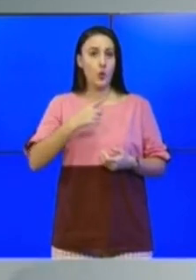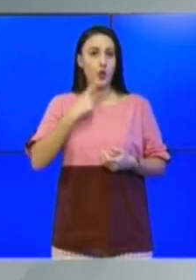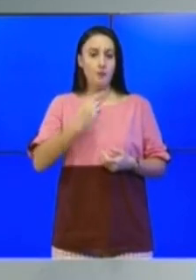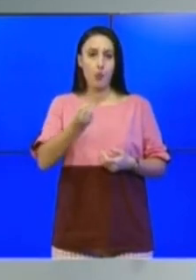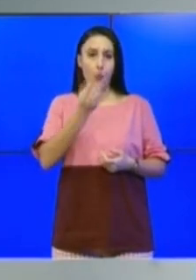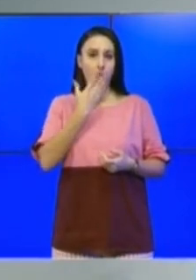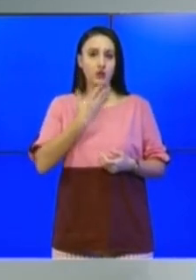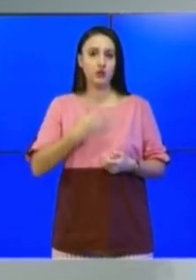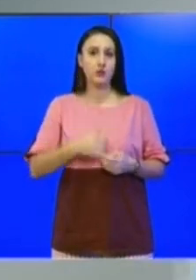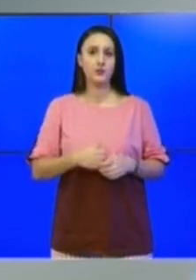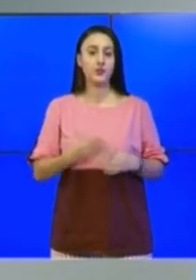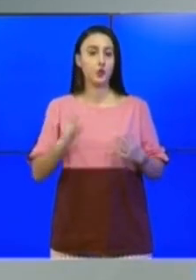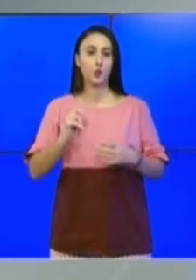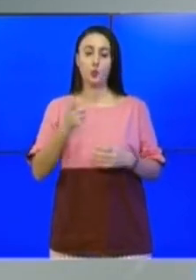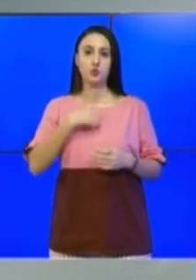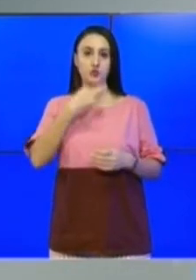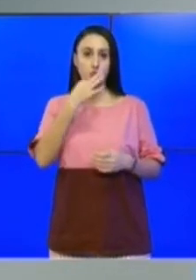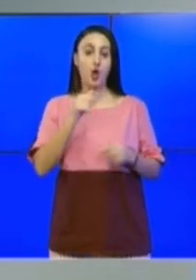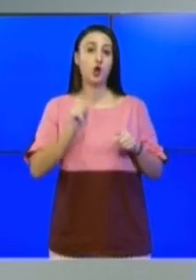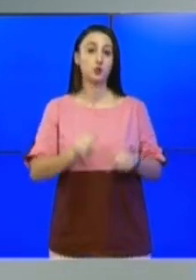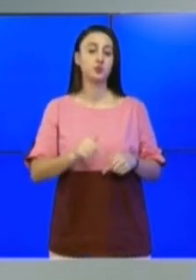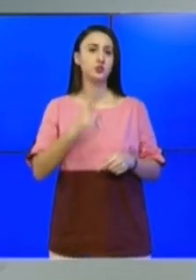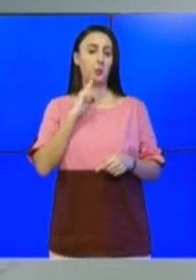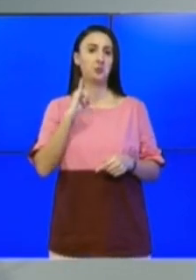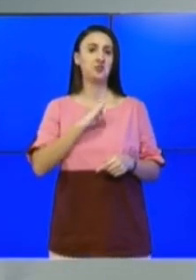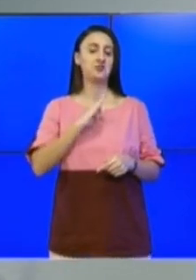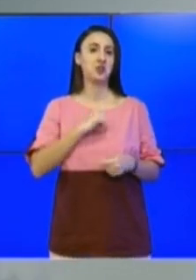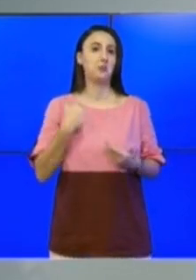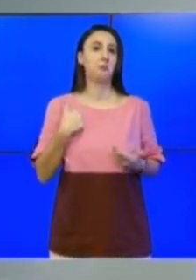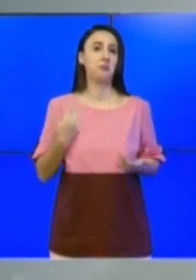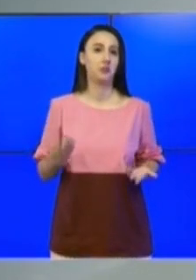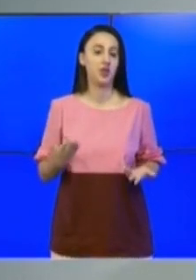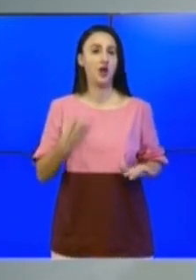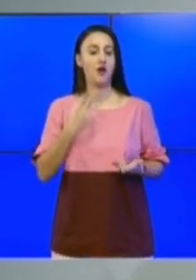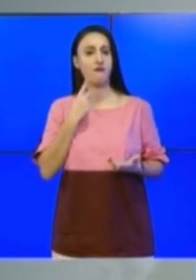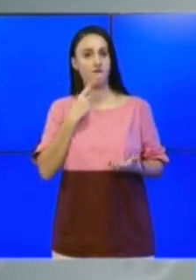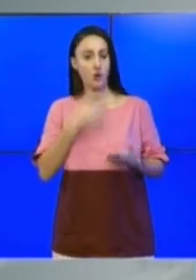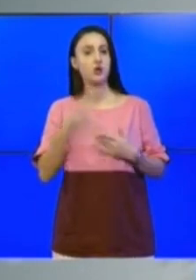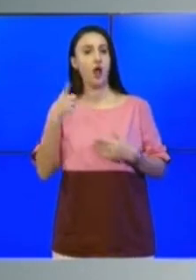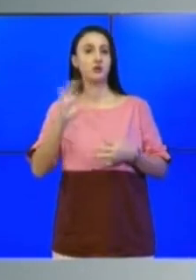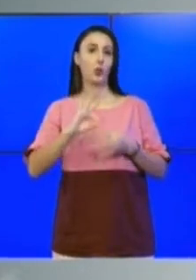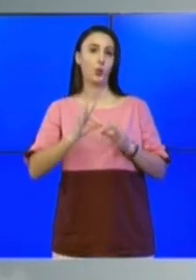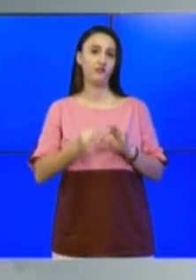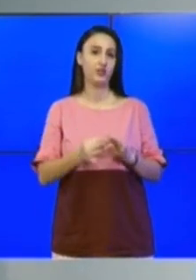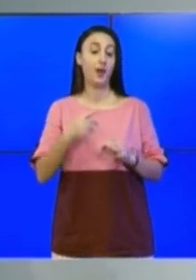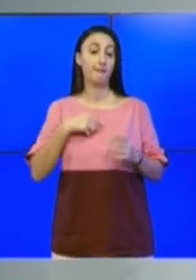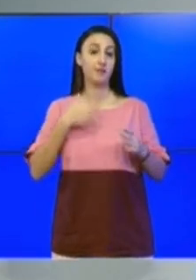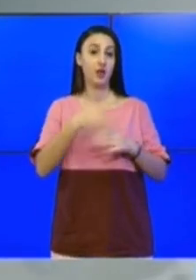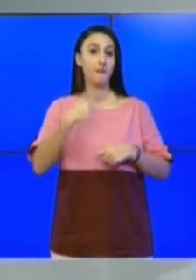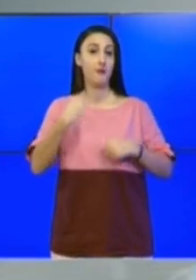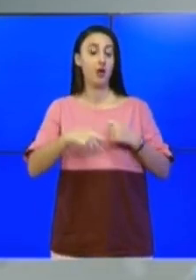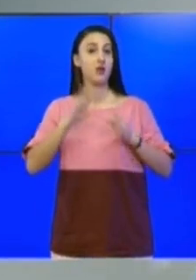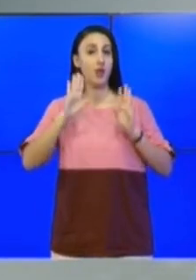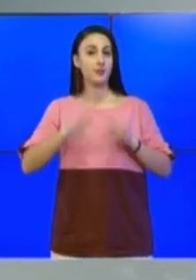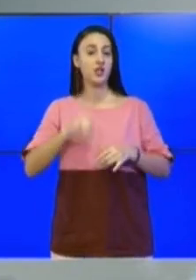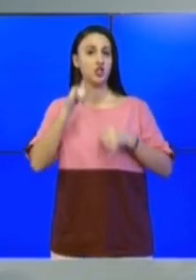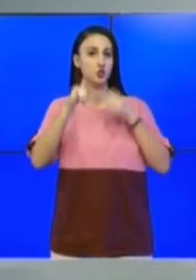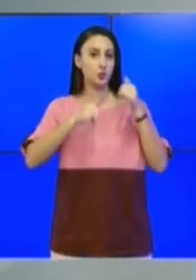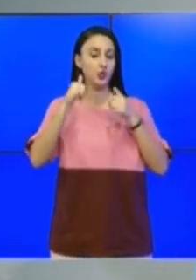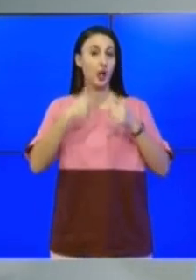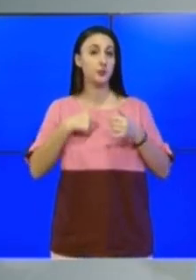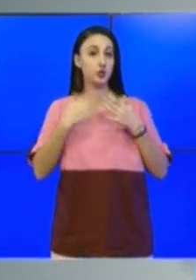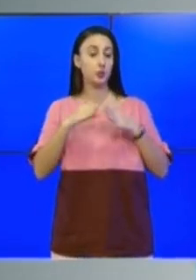foarte vulgar pe care nu pot să-l reproducă, ce mă interesează pe mine, mă rog, a folosit alte cuvinte. Am intrat în magazin și am lăsat-o înjurând.